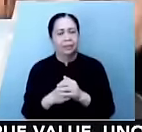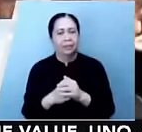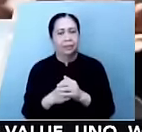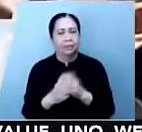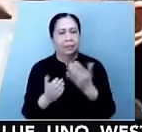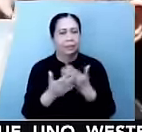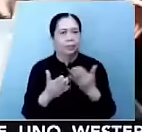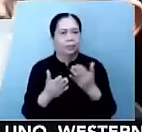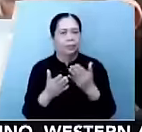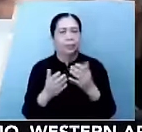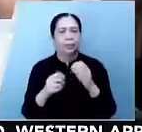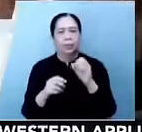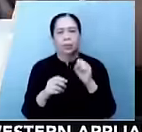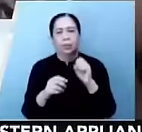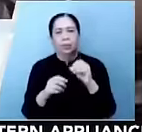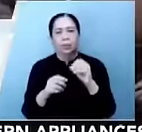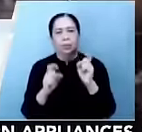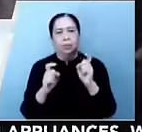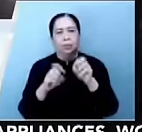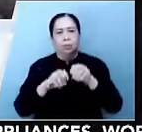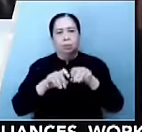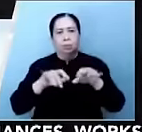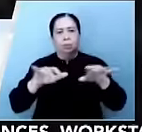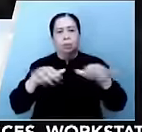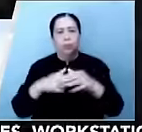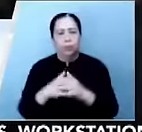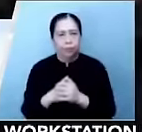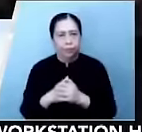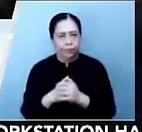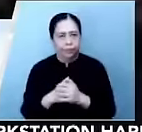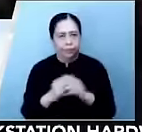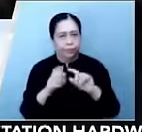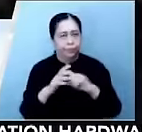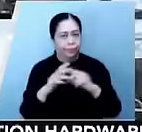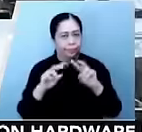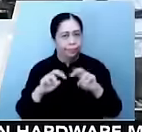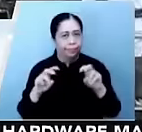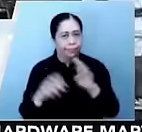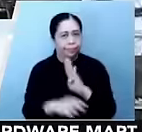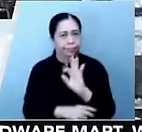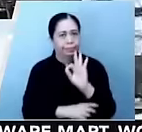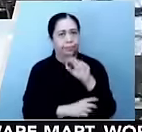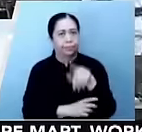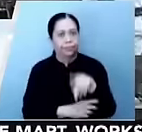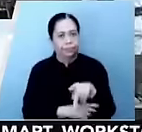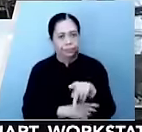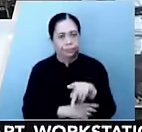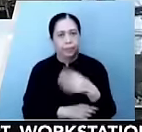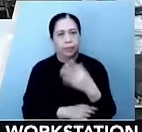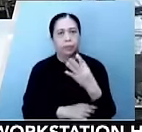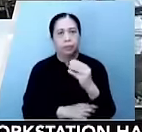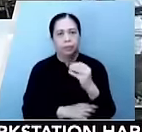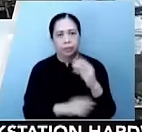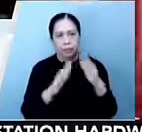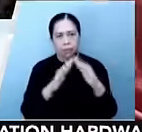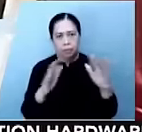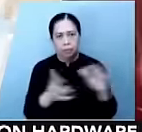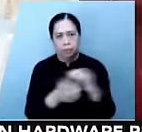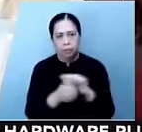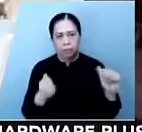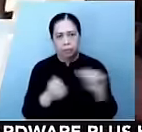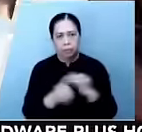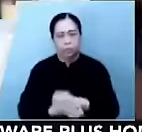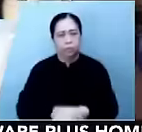dyan, kaya mabilis yung pagkalat. Sa initial investigation ng Bureau of Fire Protection, 50 bahay ang nasunog. May